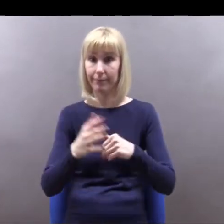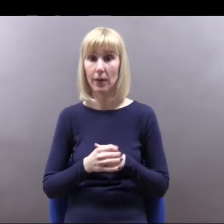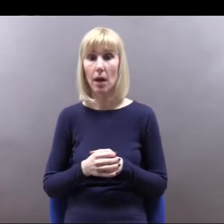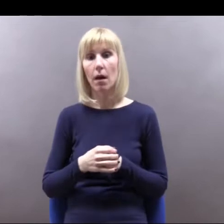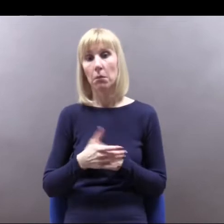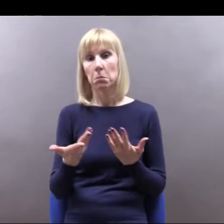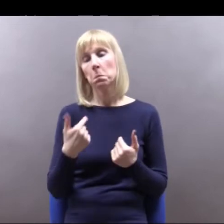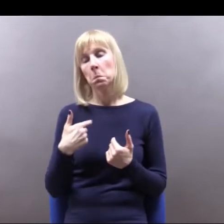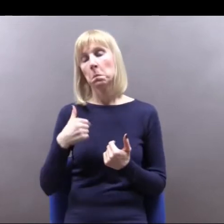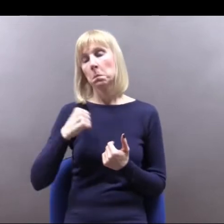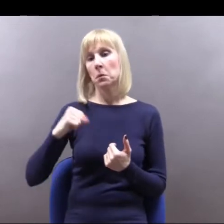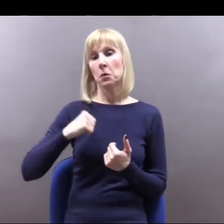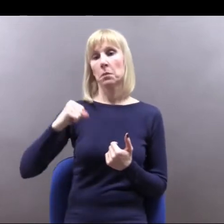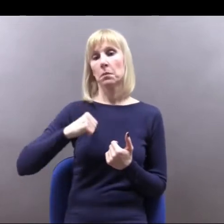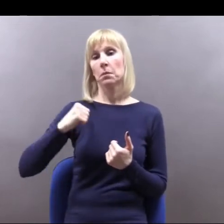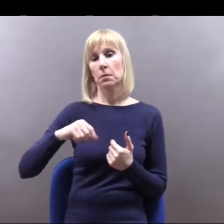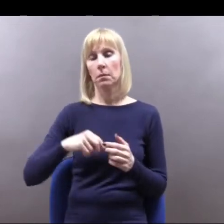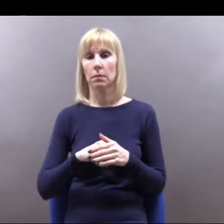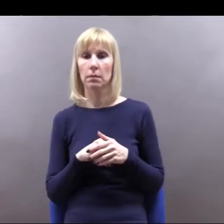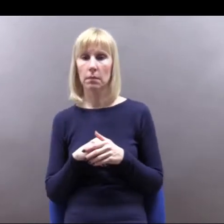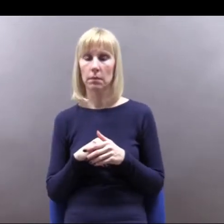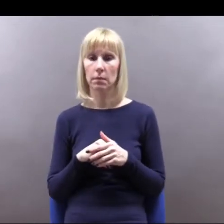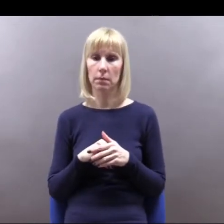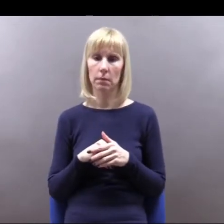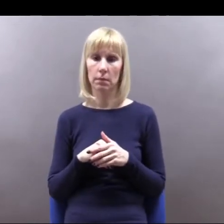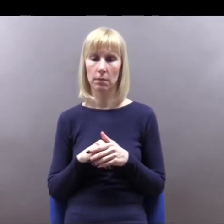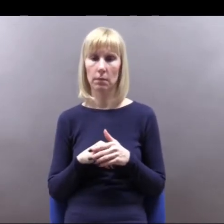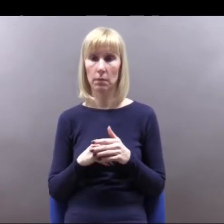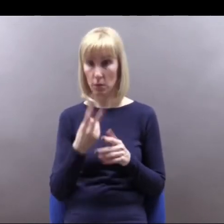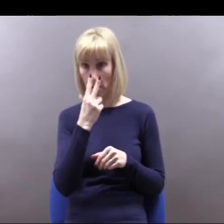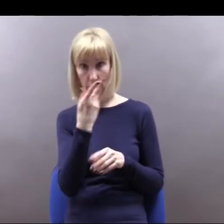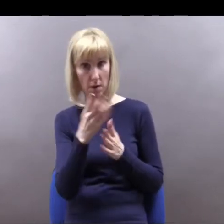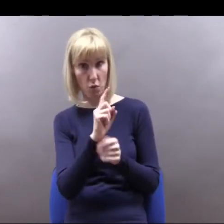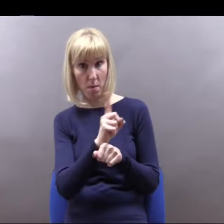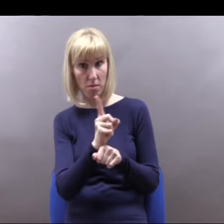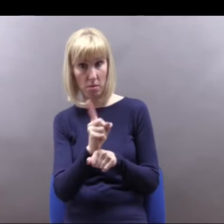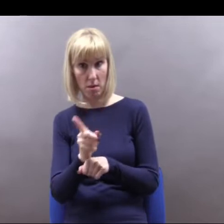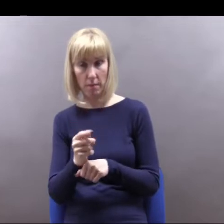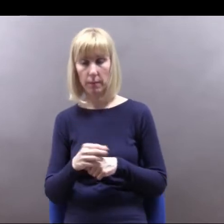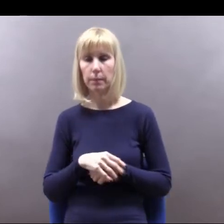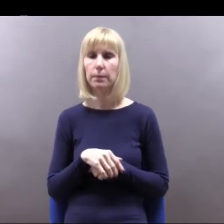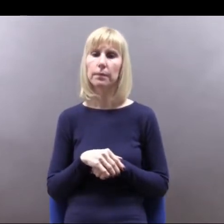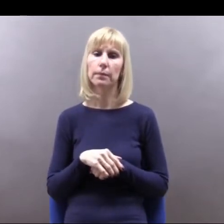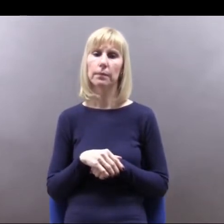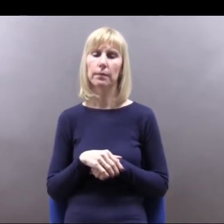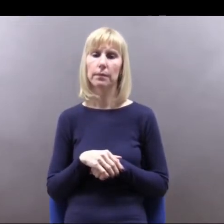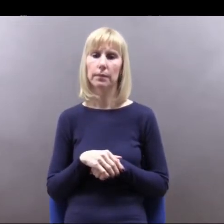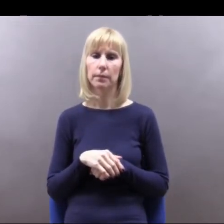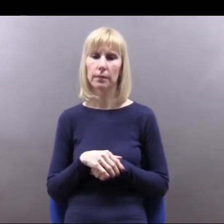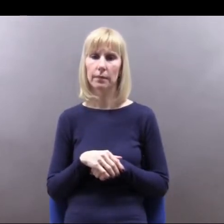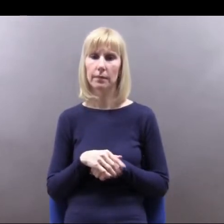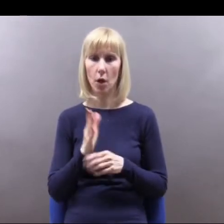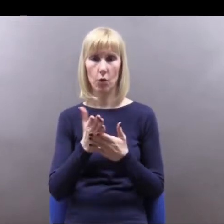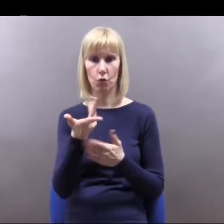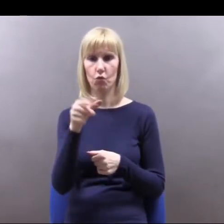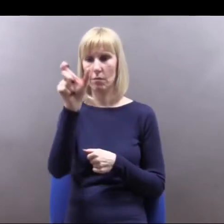Pan poszedł na górę, uruchamia urządzenie, no i czekam, aż ono przyjedzie po mnie na dół,